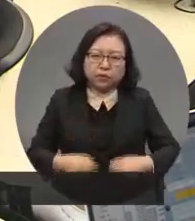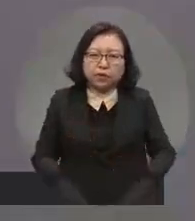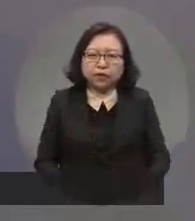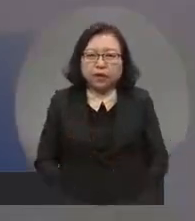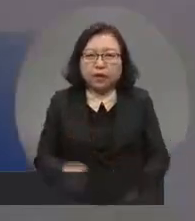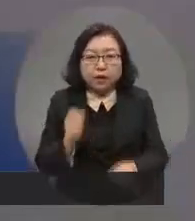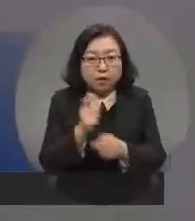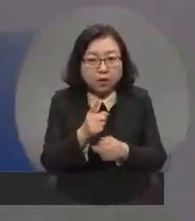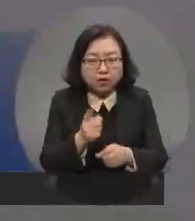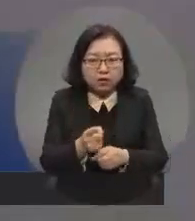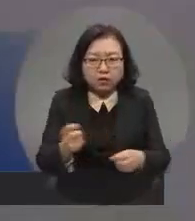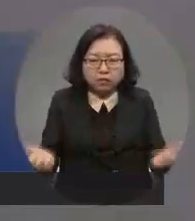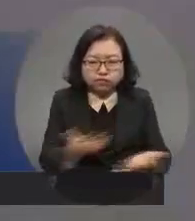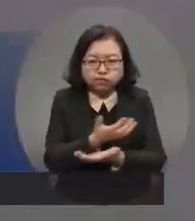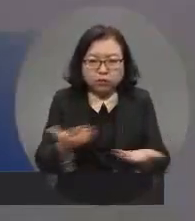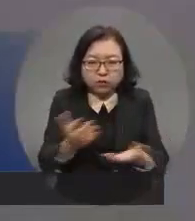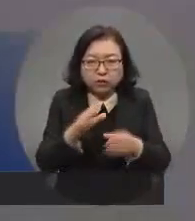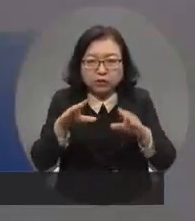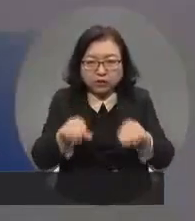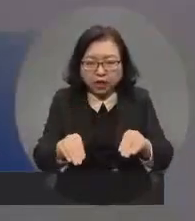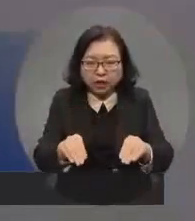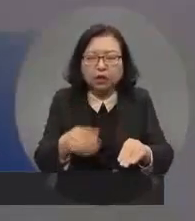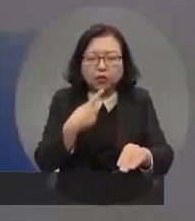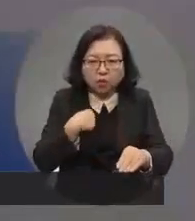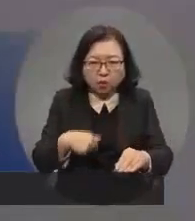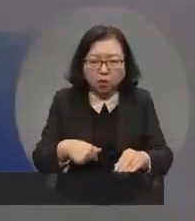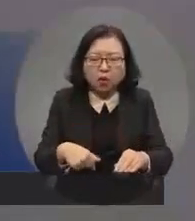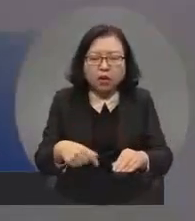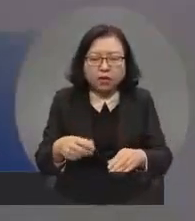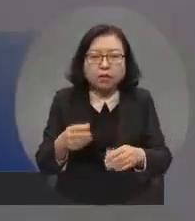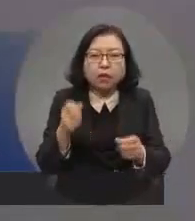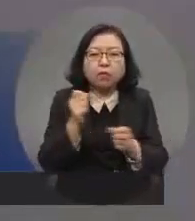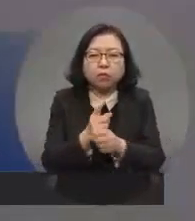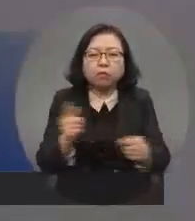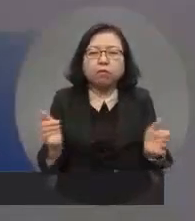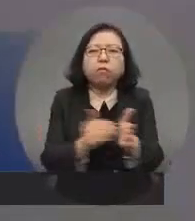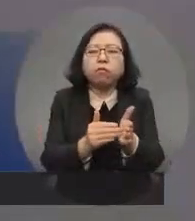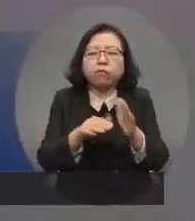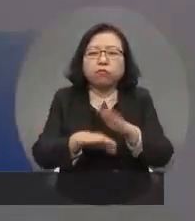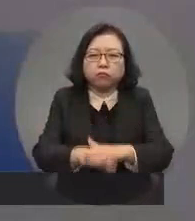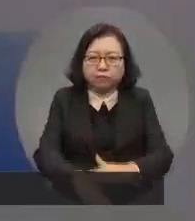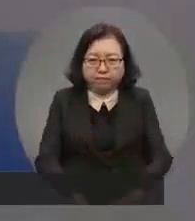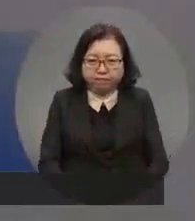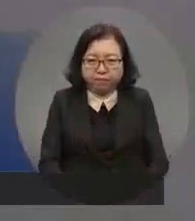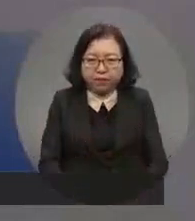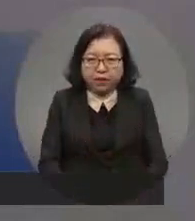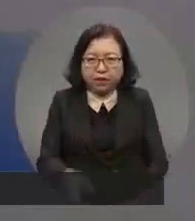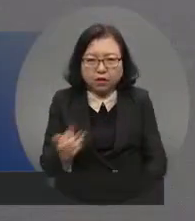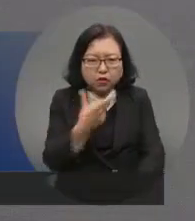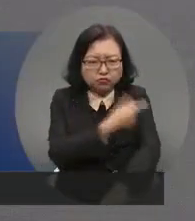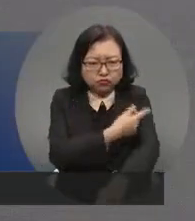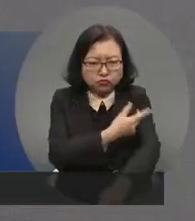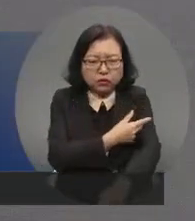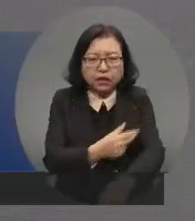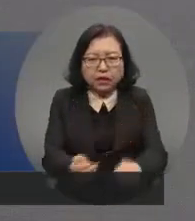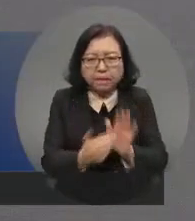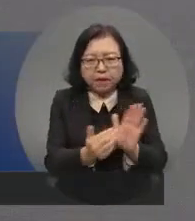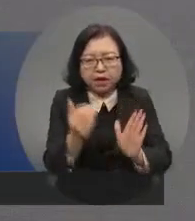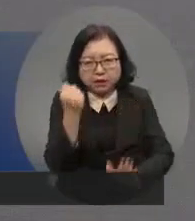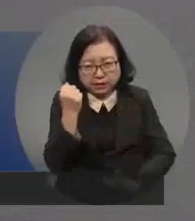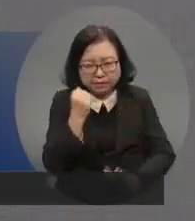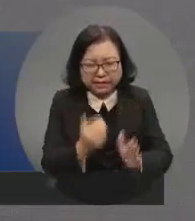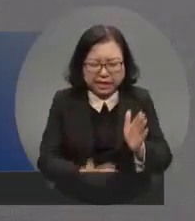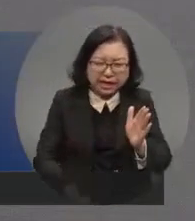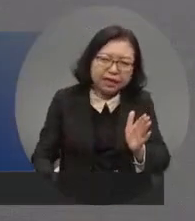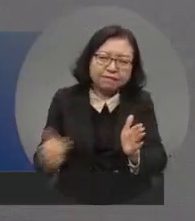그 이동 제한은 그 소농가들은 도축장 이외에는 못 나가게 다 이동 제한이 돼 있는 상태고요. 백신의 항체 효과가 올라올 때까지 기다리는